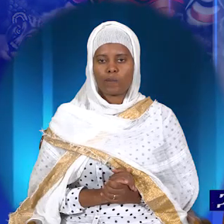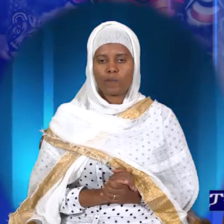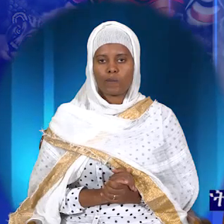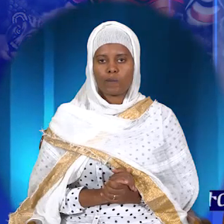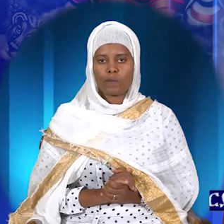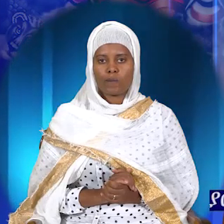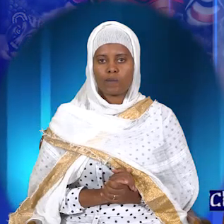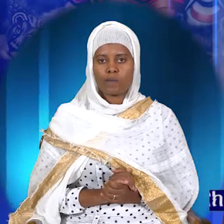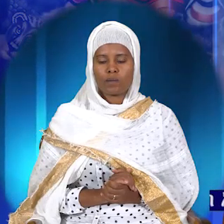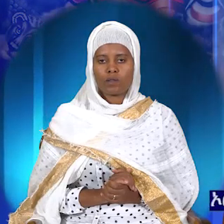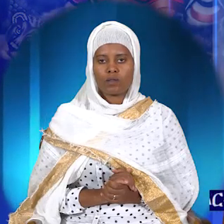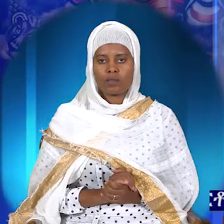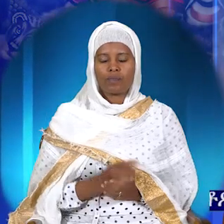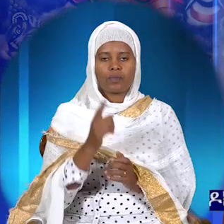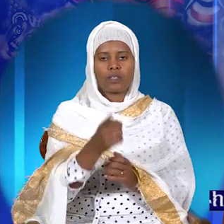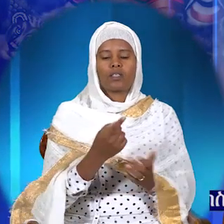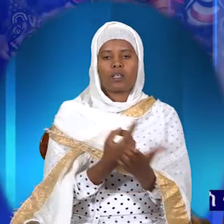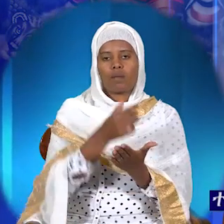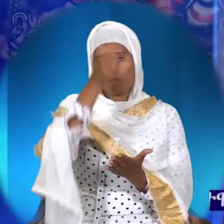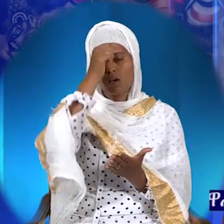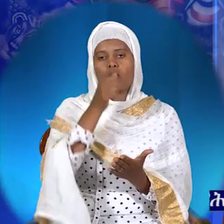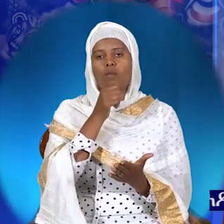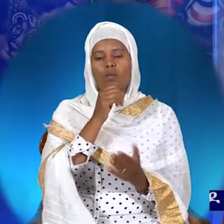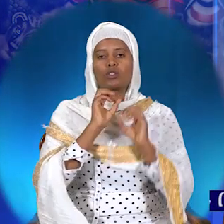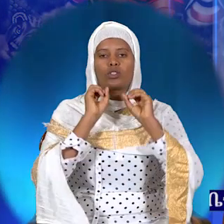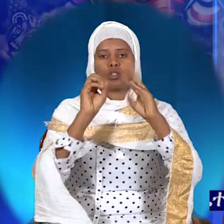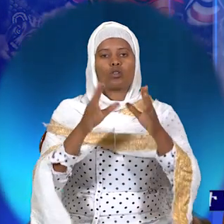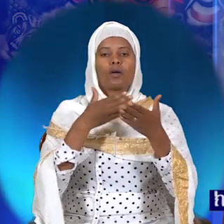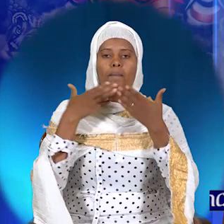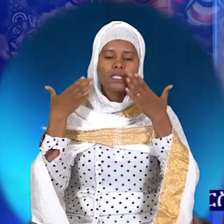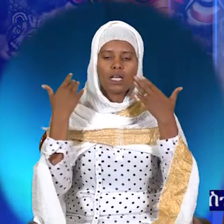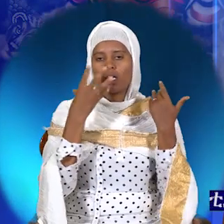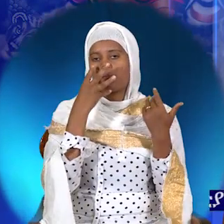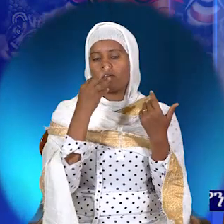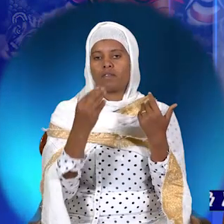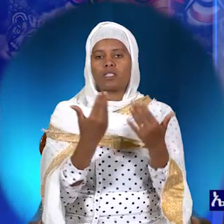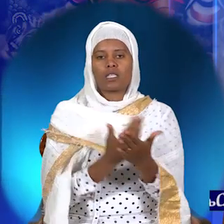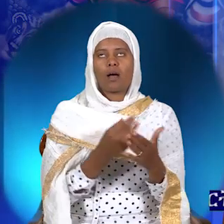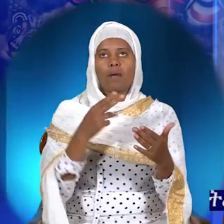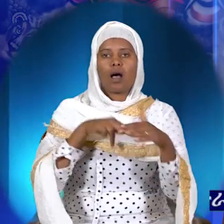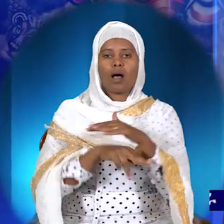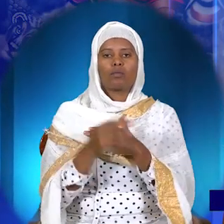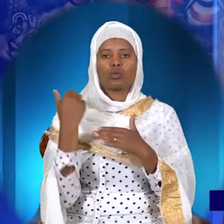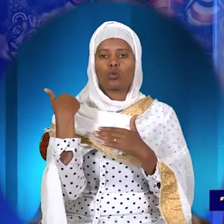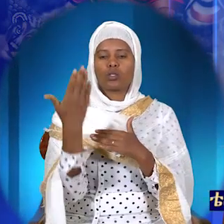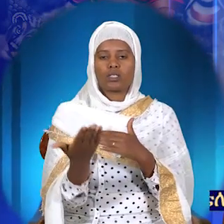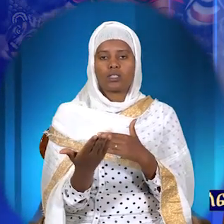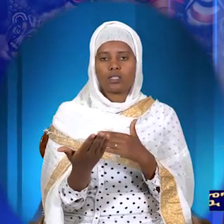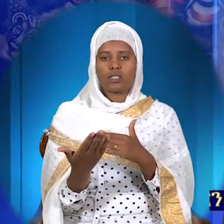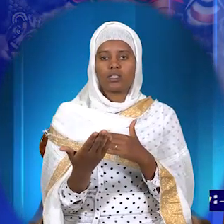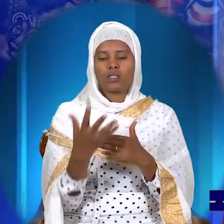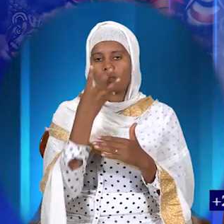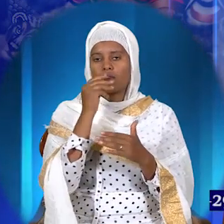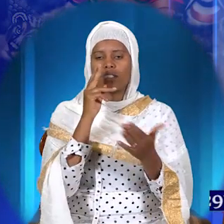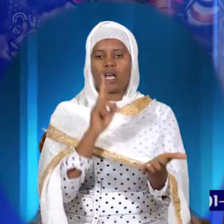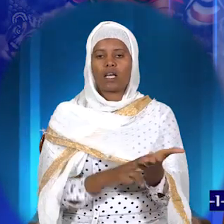እምሃበ ኣብ ውእቱ ሰማይትየ። ነቲ ካብ ኣቦይ ዝሰደልኩም መፀናንዒ መንፈስ ካብ ኣብ ዝወፅእ ዝሰርፅ